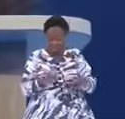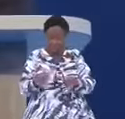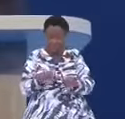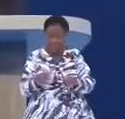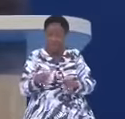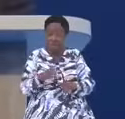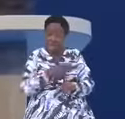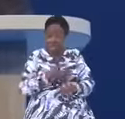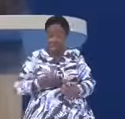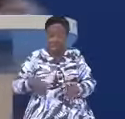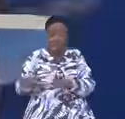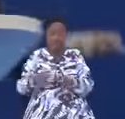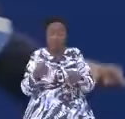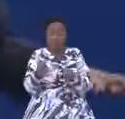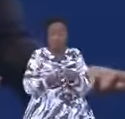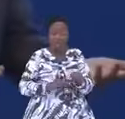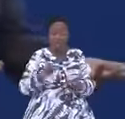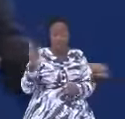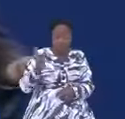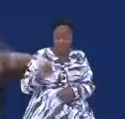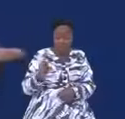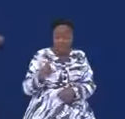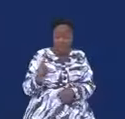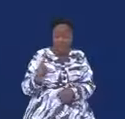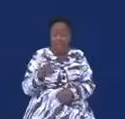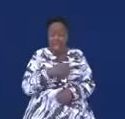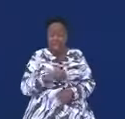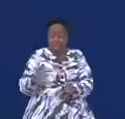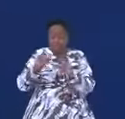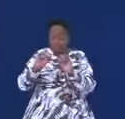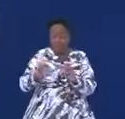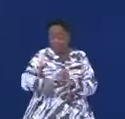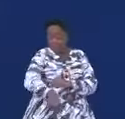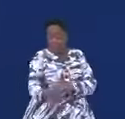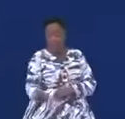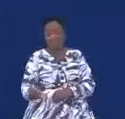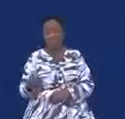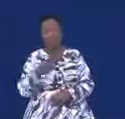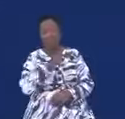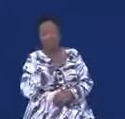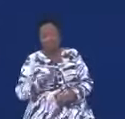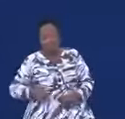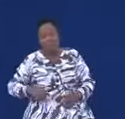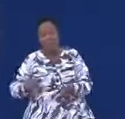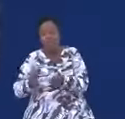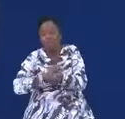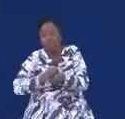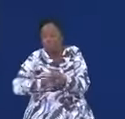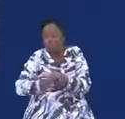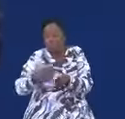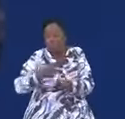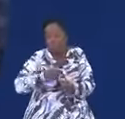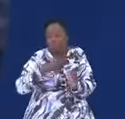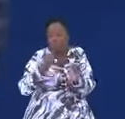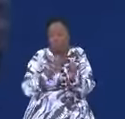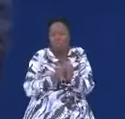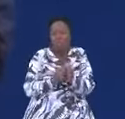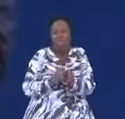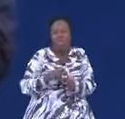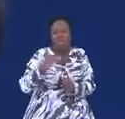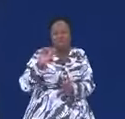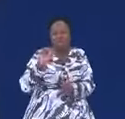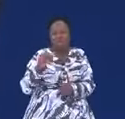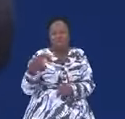ce que je dois à mes yeux devant le seigneur pas moi purifie mois avec les autres et je serai plus blanc que la neige se soit tu seras